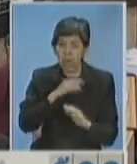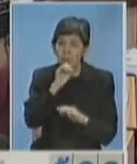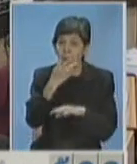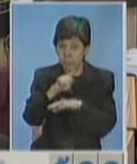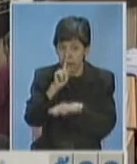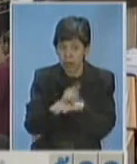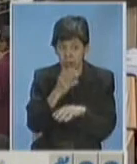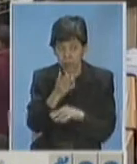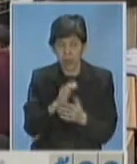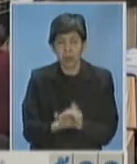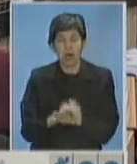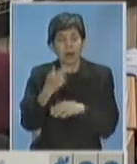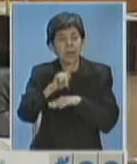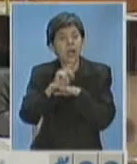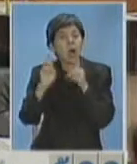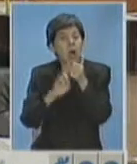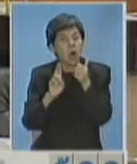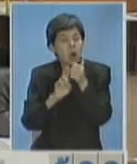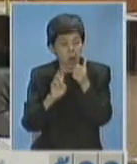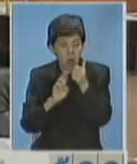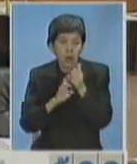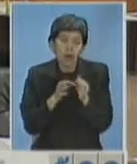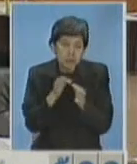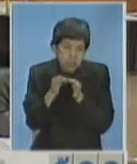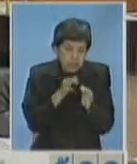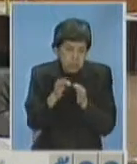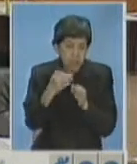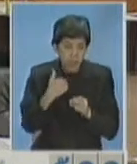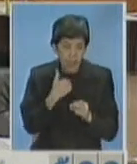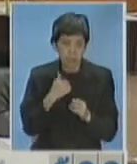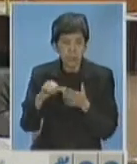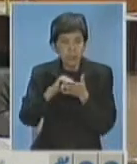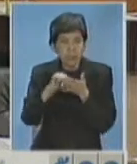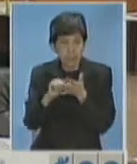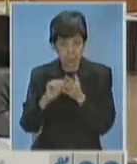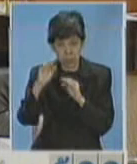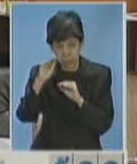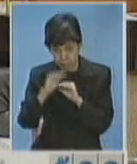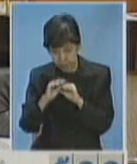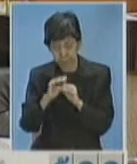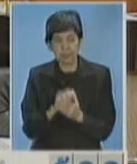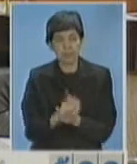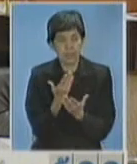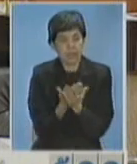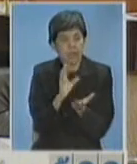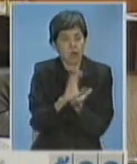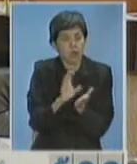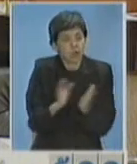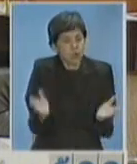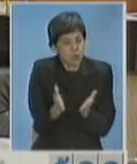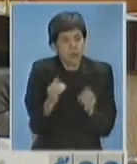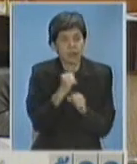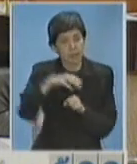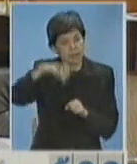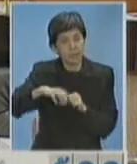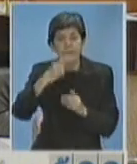ประธานตามที่ท่านรองประธานท่านวิทยาบุรณสิริได้ชี้แจงว่าในการแปรยติเพิ่มในกองทุนส่งเสริมงานจดหมายเห